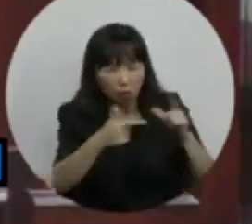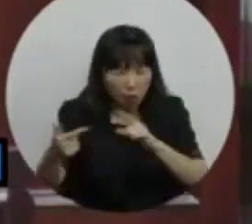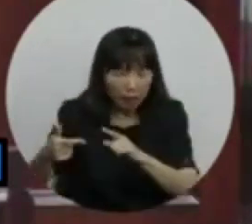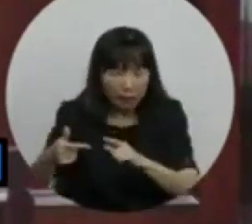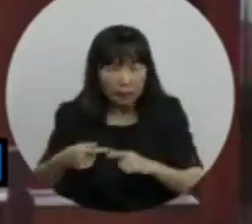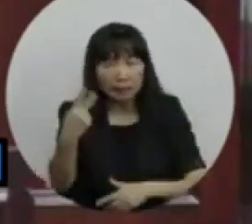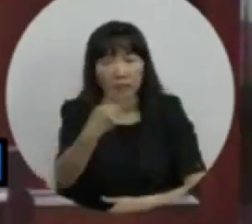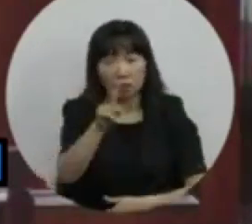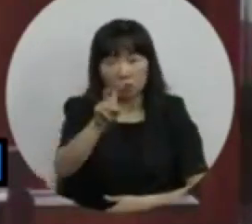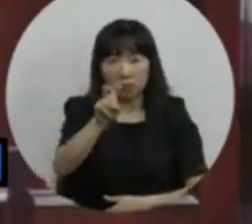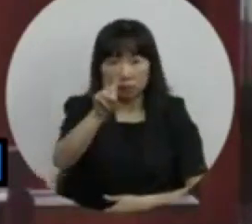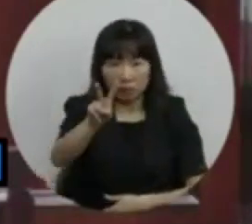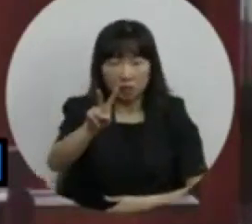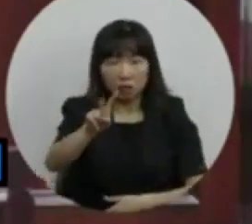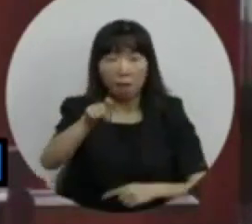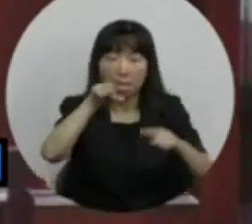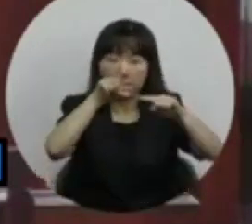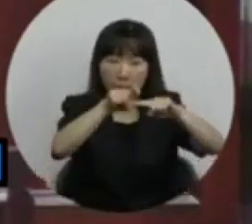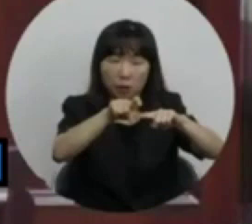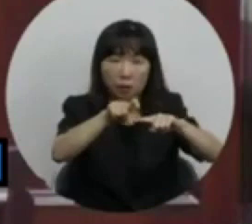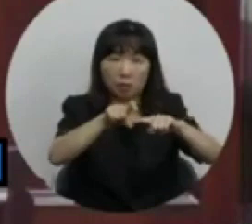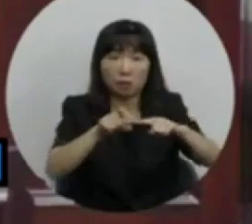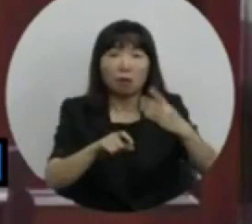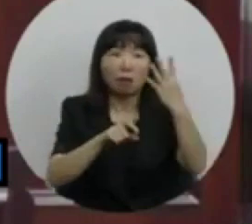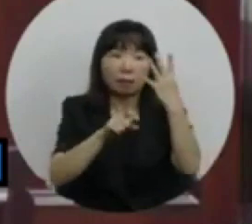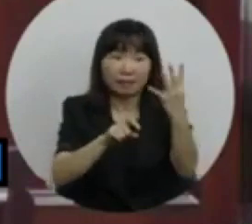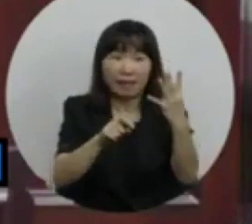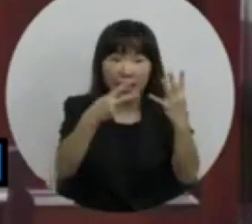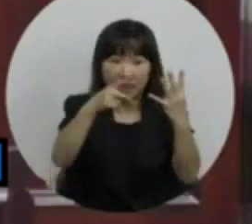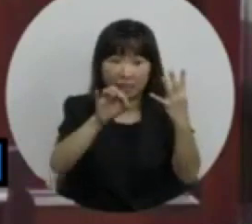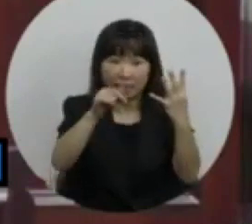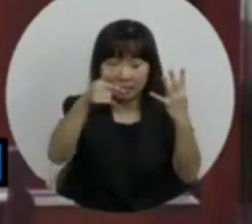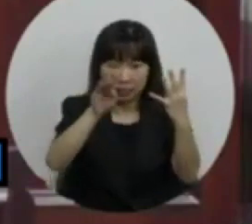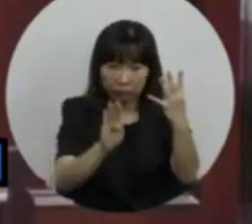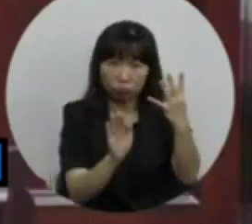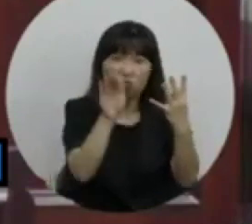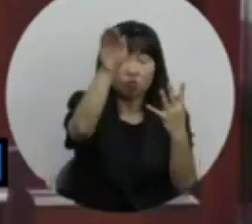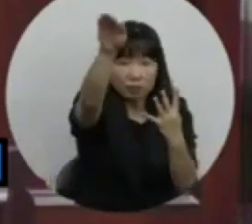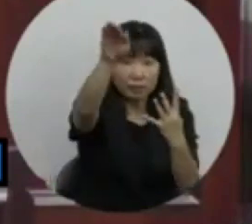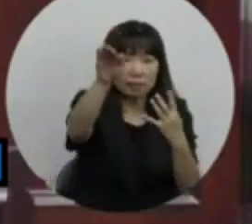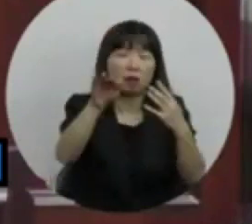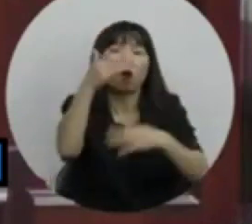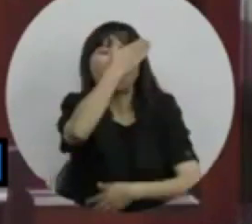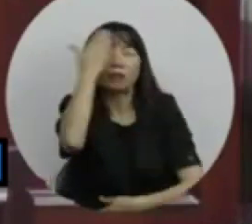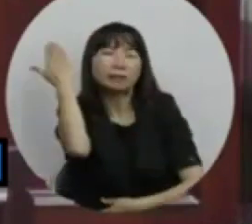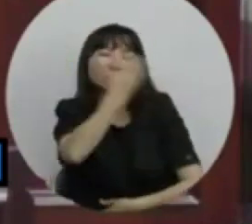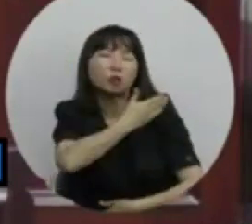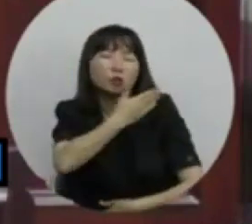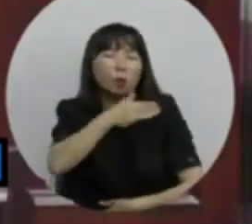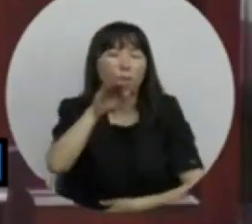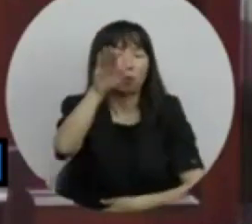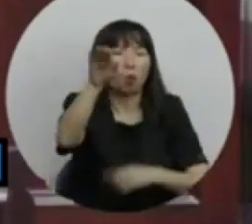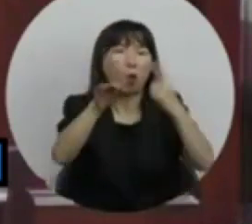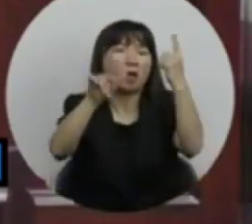2022년 대비 무려 4등급을 수직 상승해 청렴도 1등급을 받았습니다.